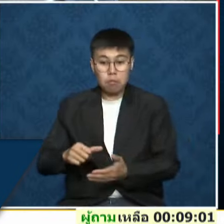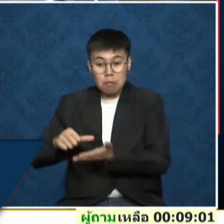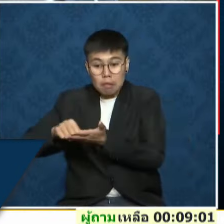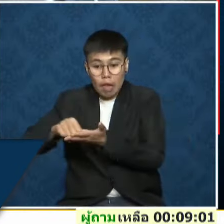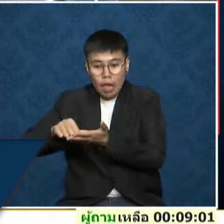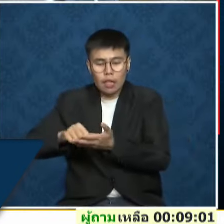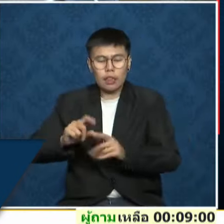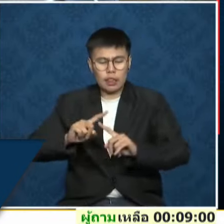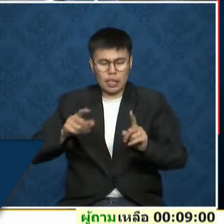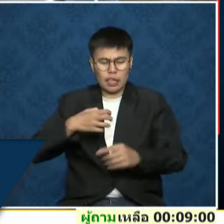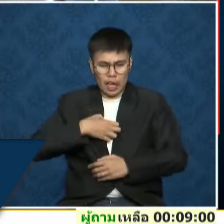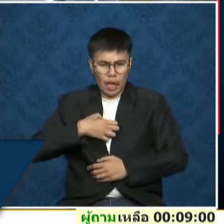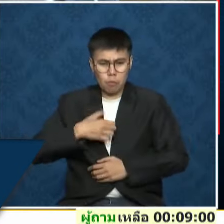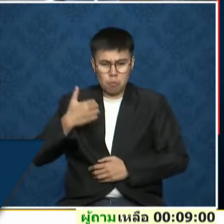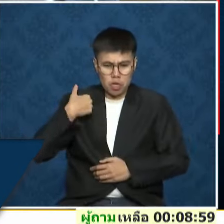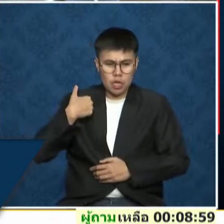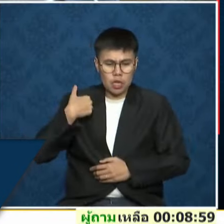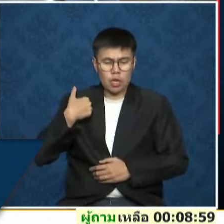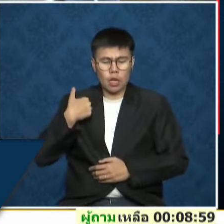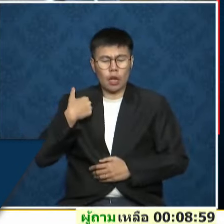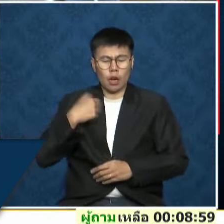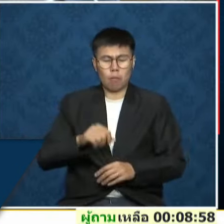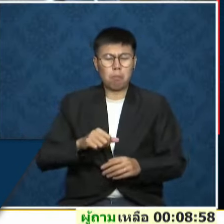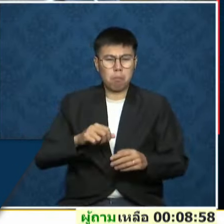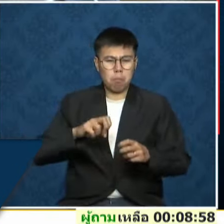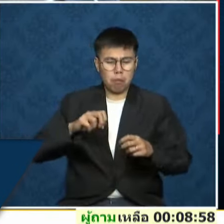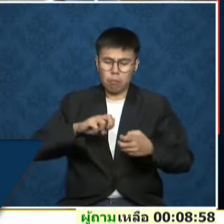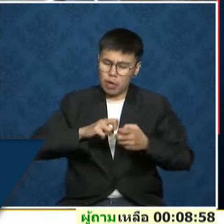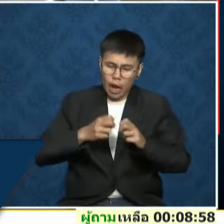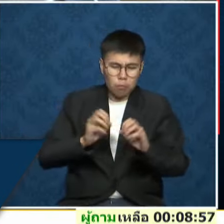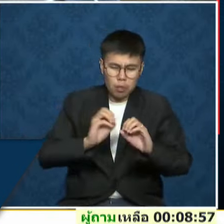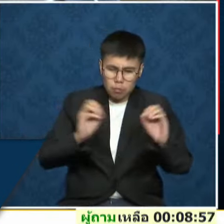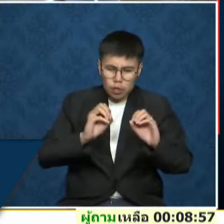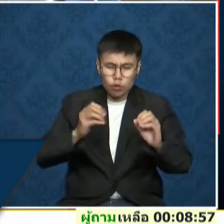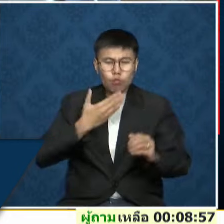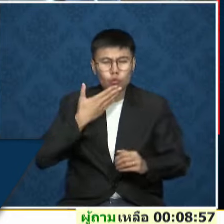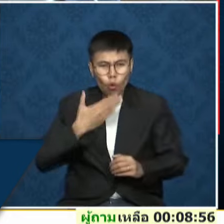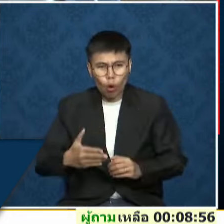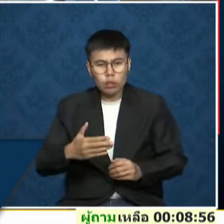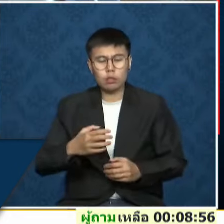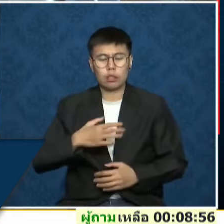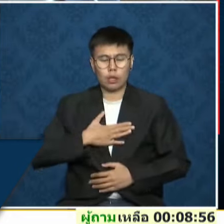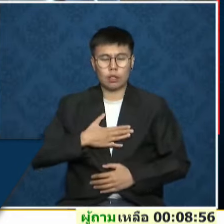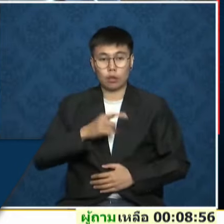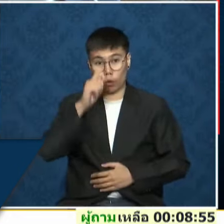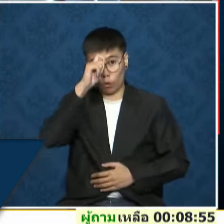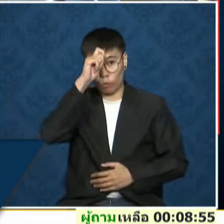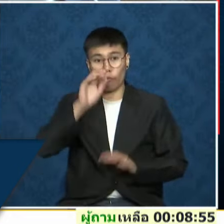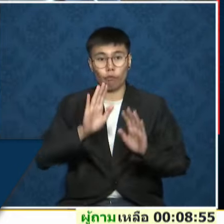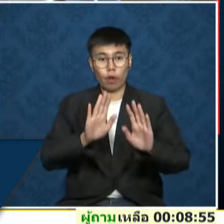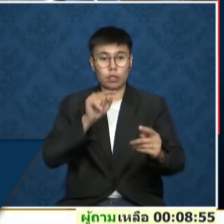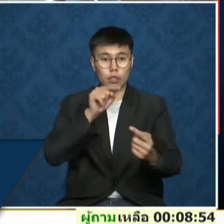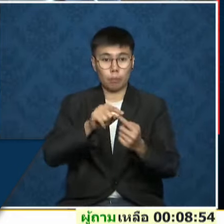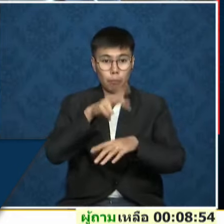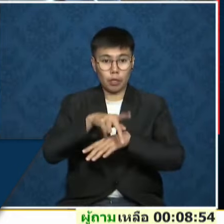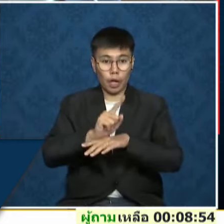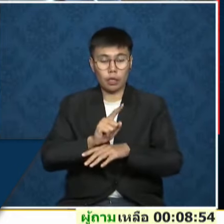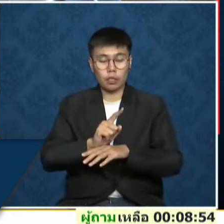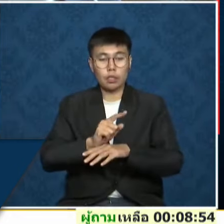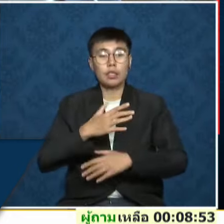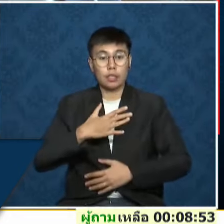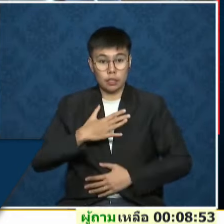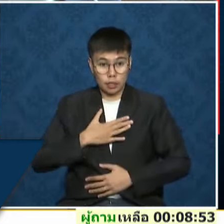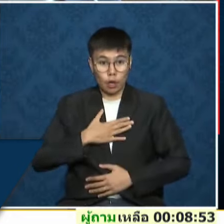ญหาที่ได้ผลอย่างยั่งยืนเป็นรูปธรรมที่ชัดเจนท่านคะด้วยความเคารพฝากท่านประธานถึงท่านรัฐมนตรี